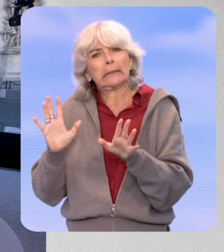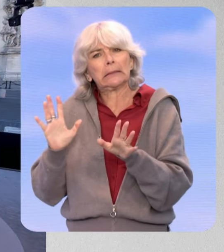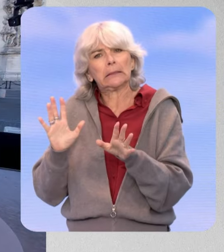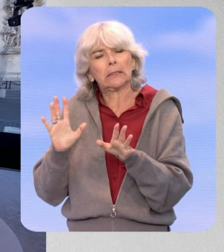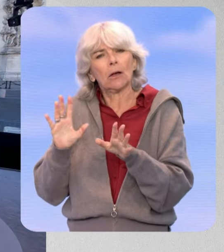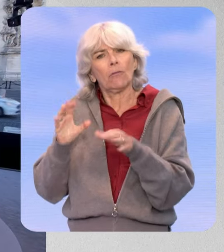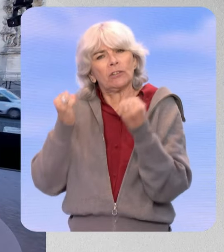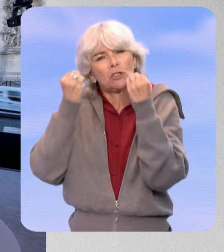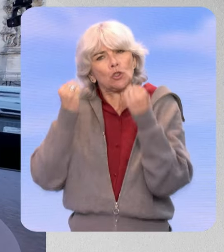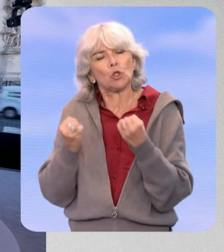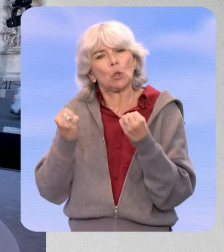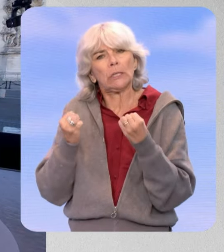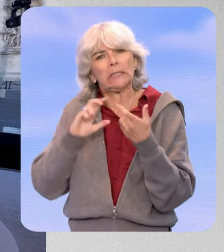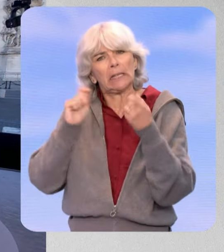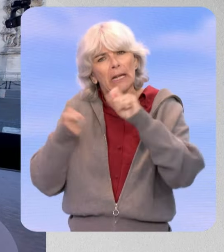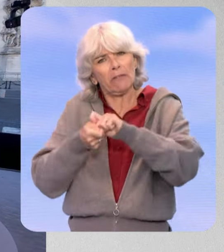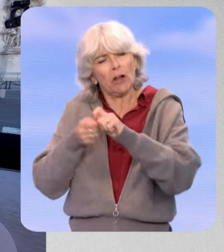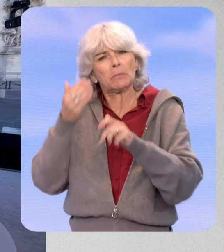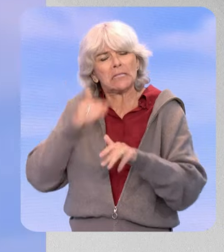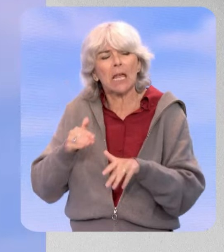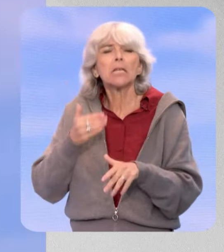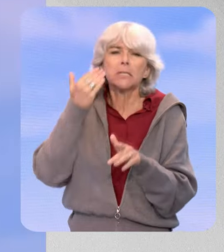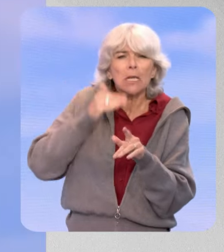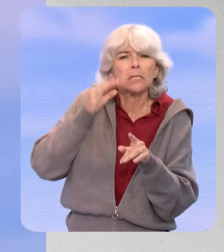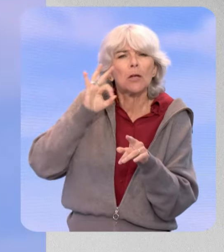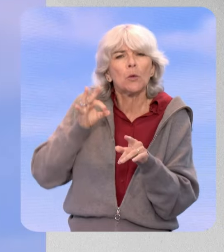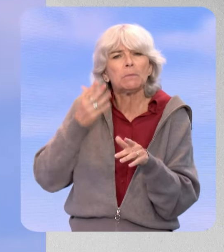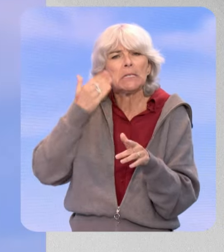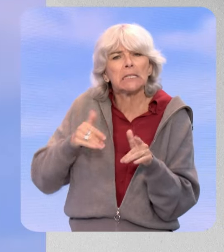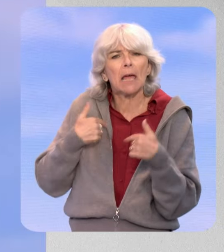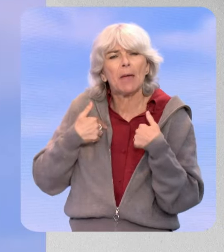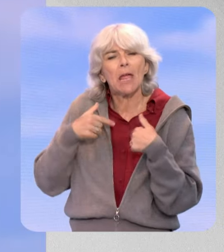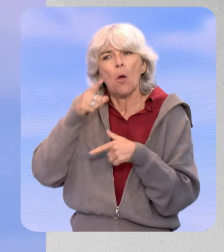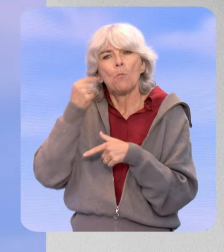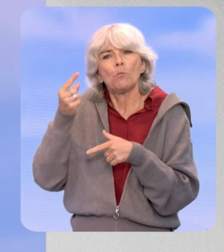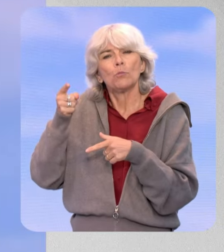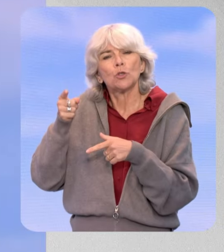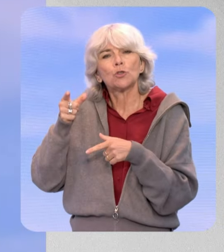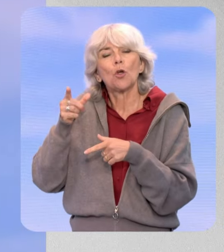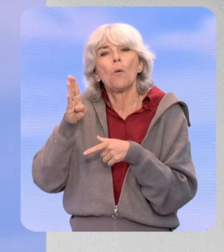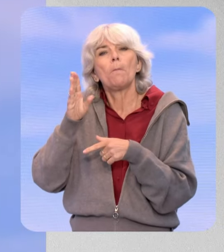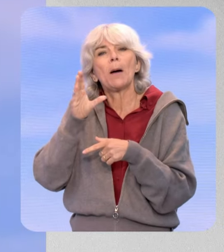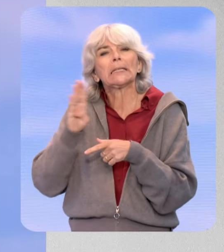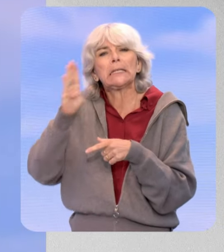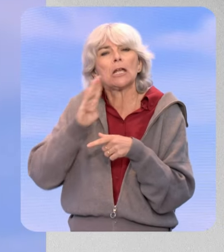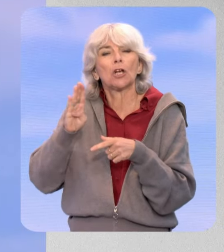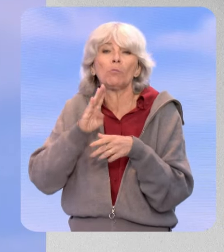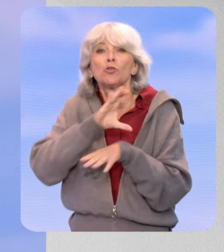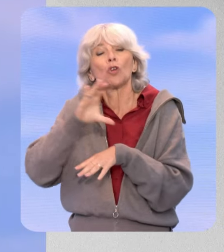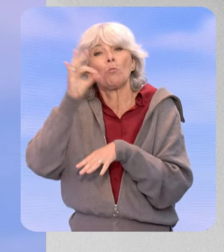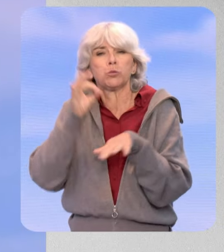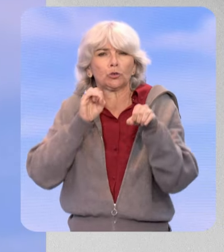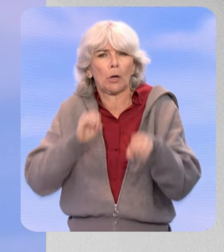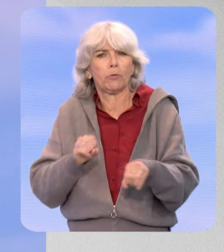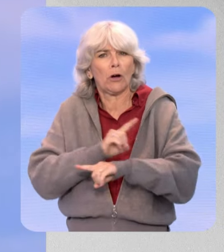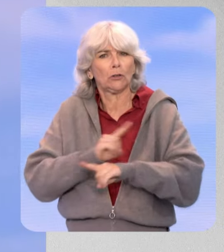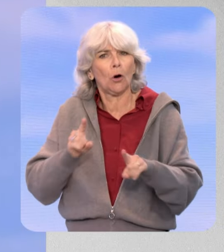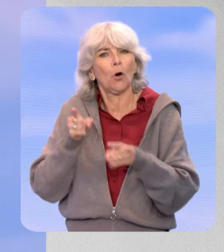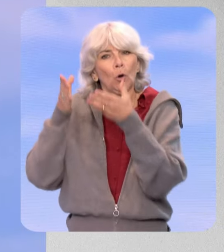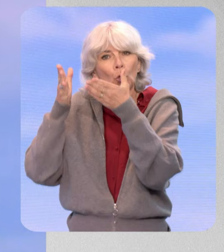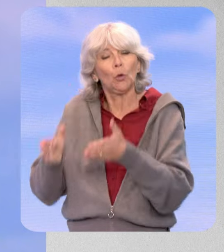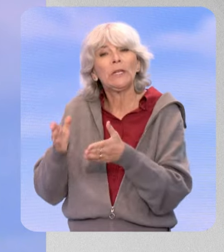consolidation de cette réforme. Vous en êtes quand même conscient. J'en suis conscient, mais je suis aussi conscient que M. Barnier n'a pas les pleins pouvoirs. Aujourd'hui en France, il est